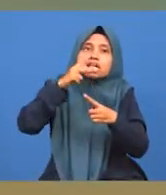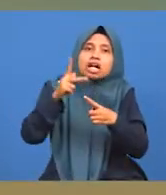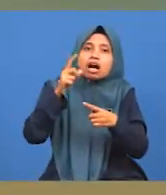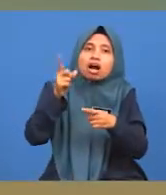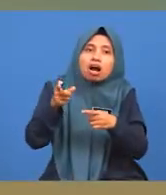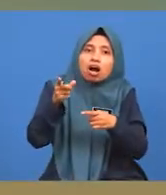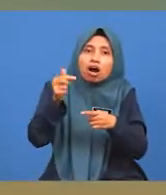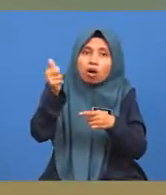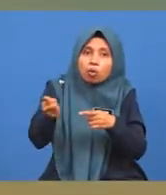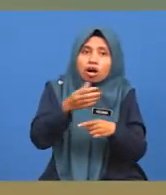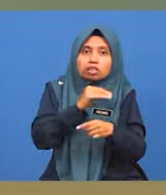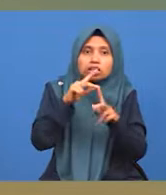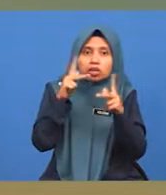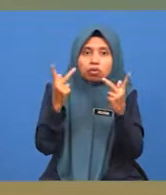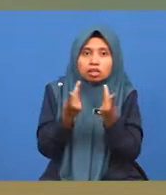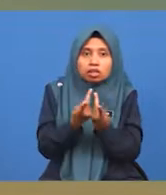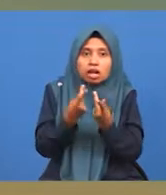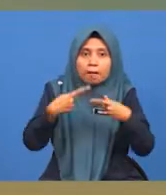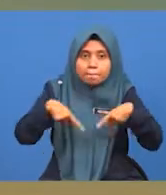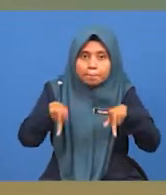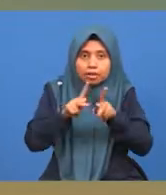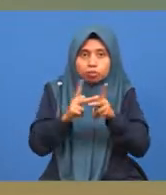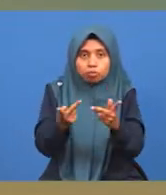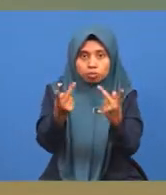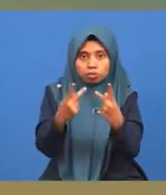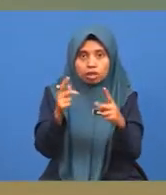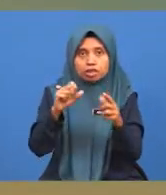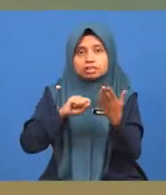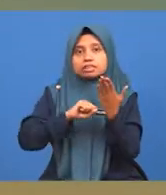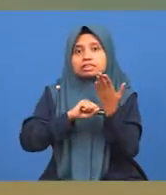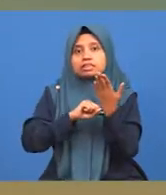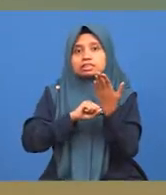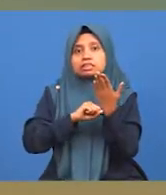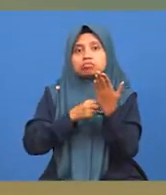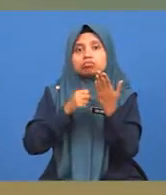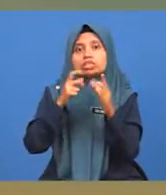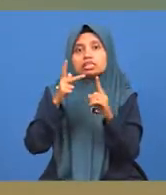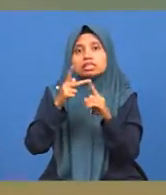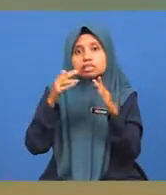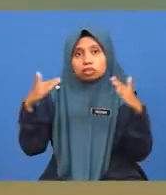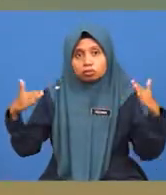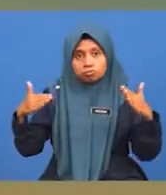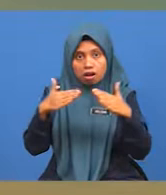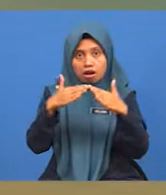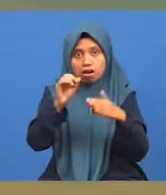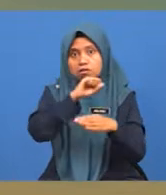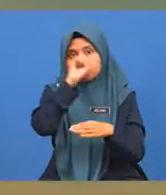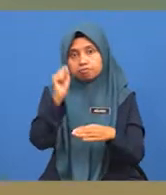Bilakah awak dan keluarga perlu pulang semula ke rumah?